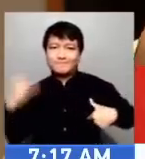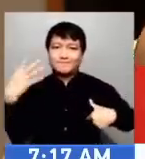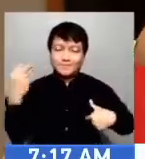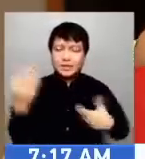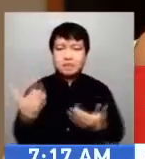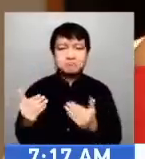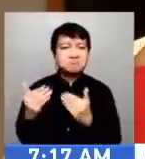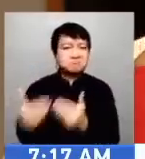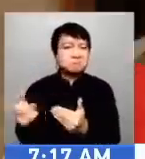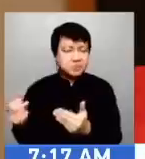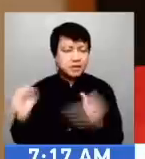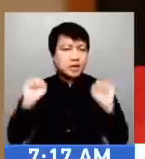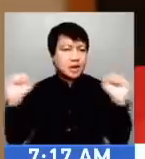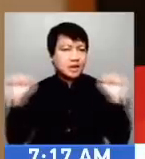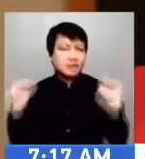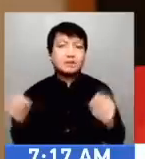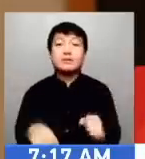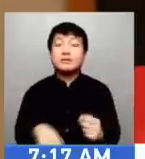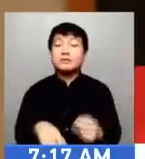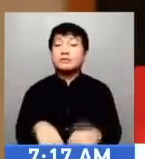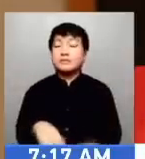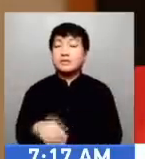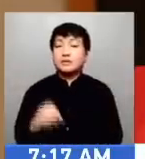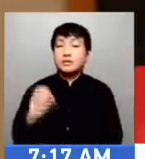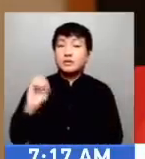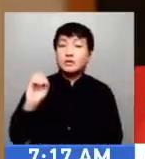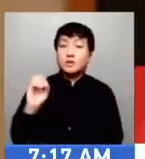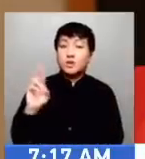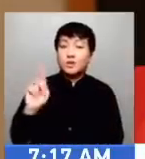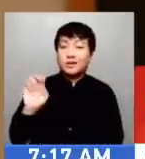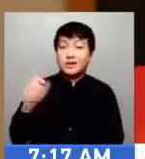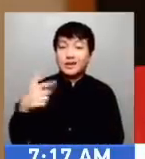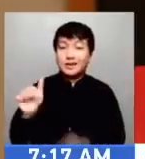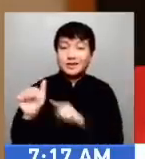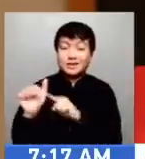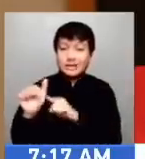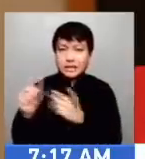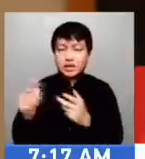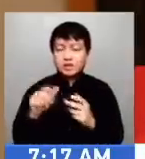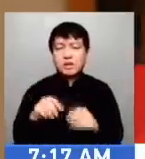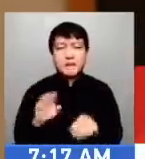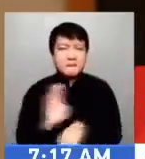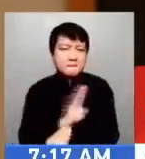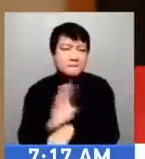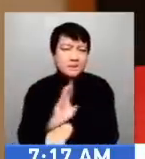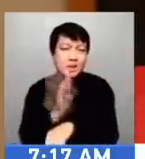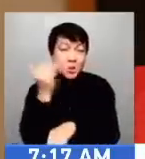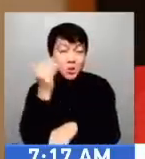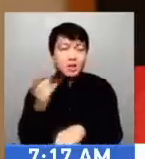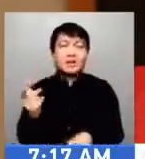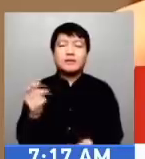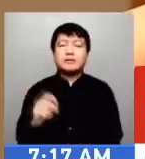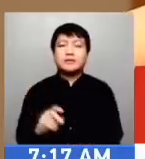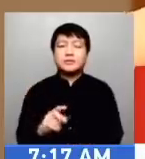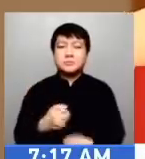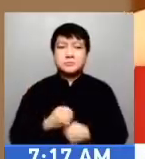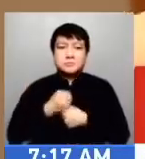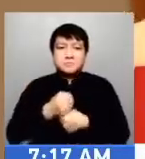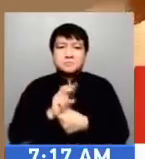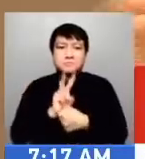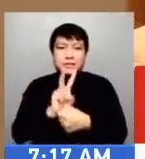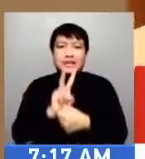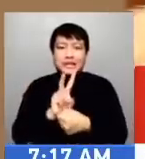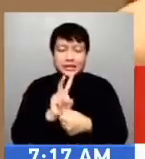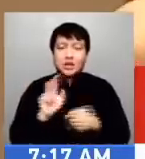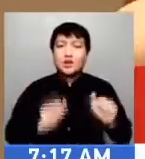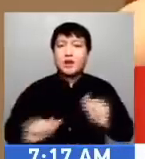naman busy sa magiging summer para sa pagsisimula ng seryeng Voltes 5 Legacy. Pero kung may time pa, uuwi raw siya sa kanyang